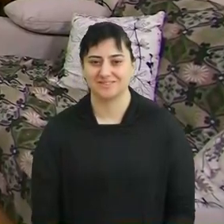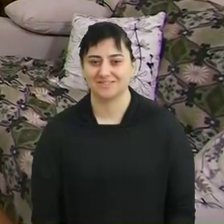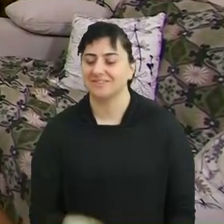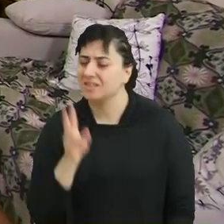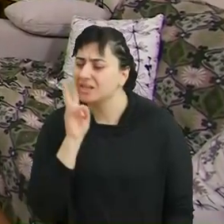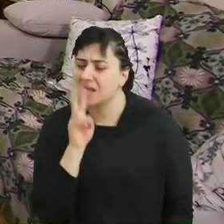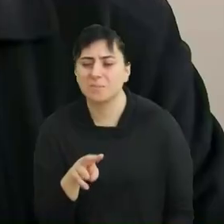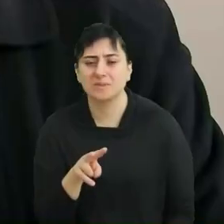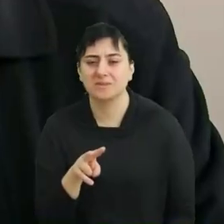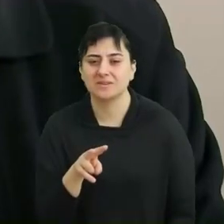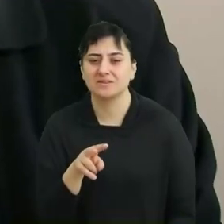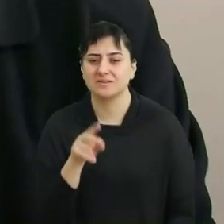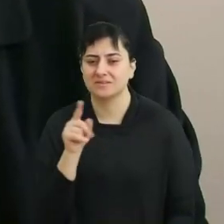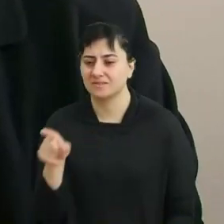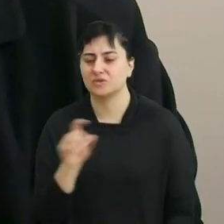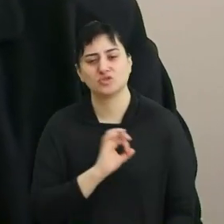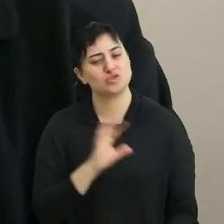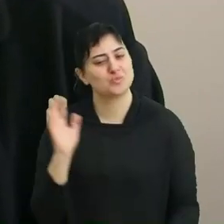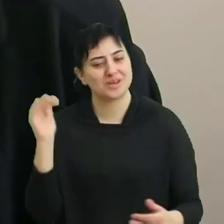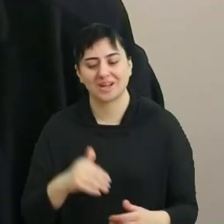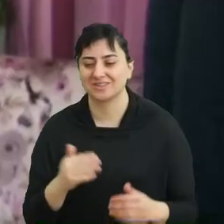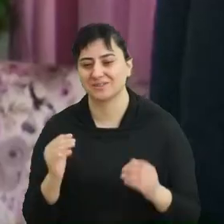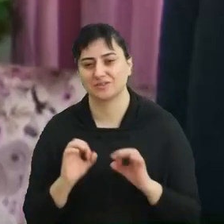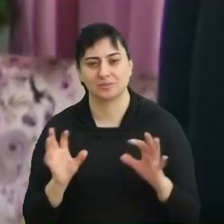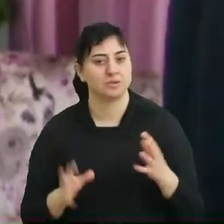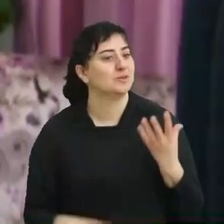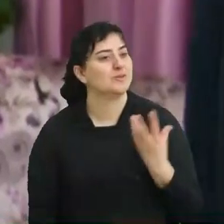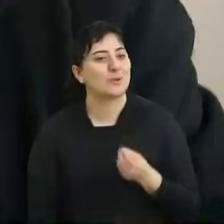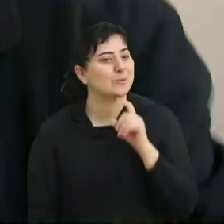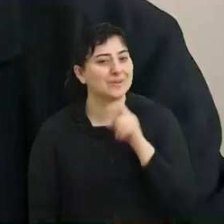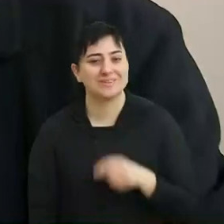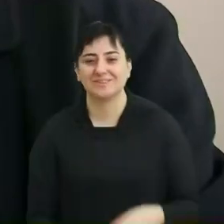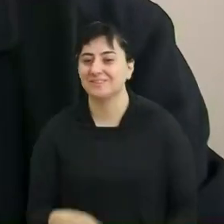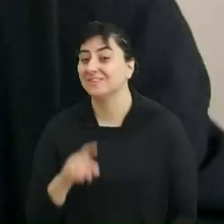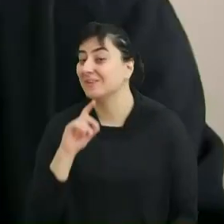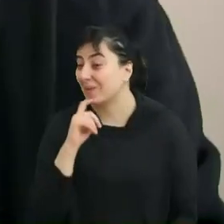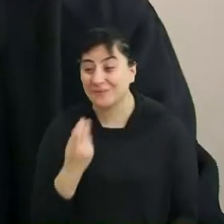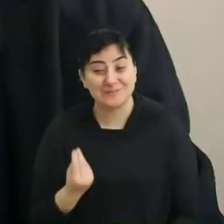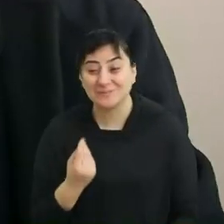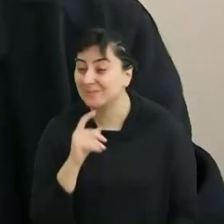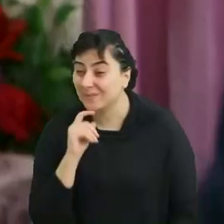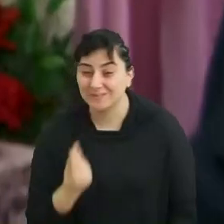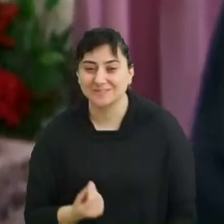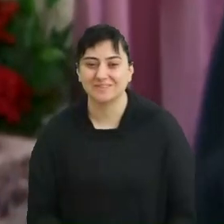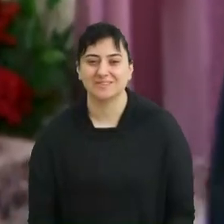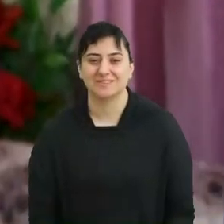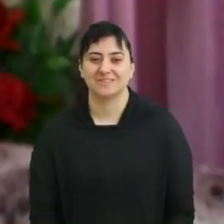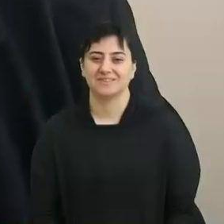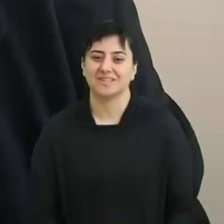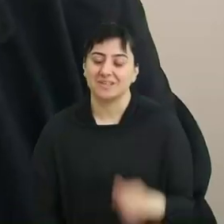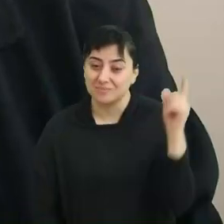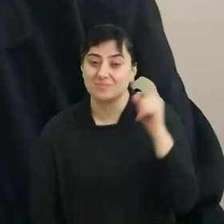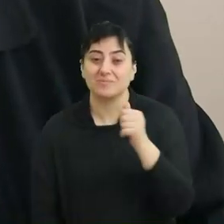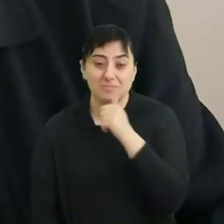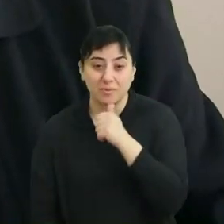Yemin ediyorum var ya, yıldırım gibi yetiştin vitaminsiz. Ne oldu dayıcığım? Ne oldu dayıcığım, ne oldu dayıcığım? Ya